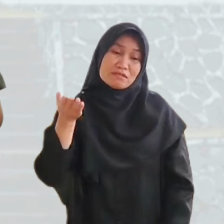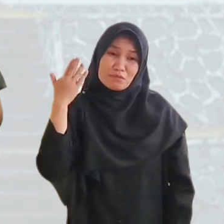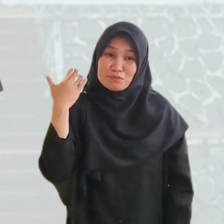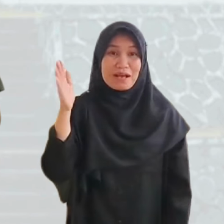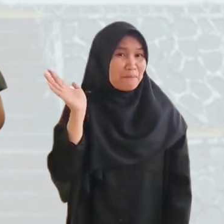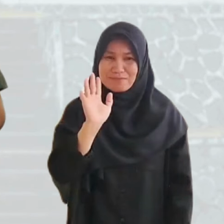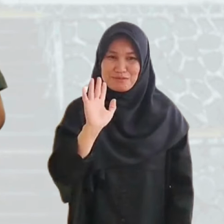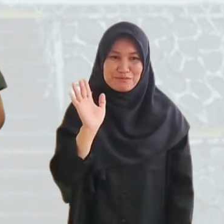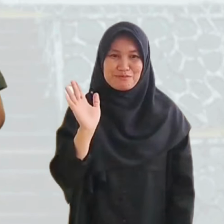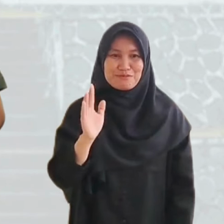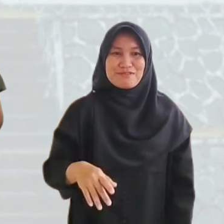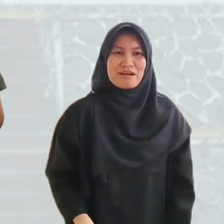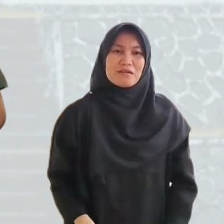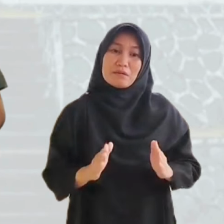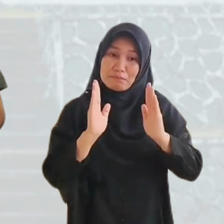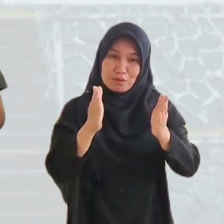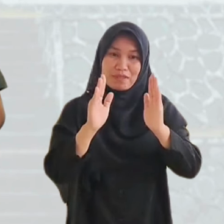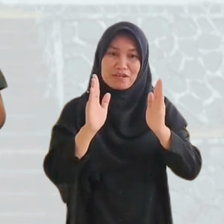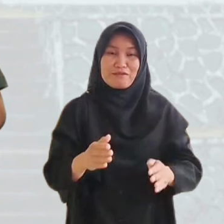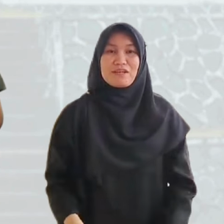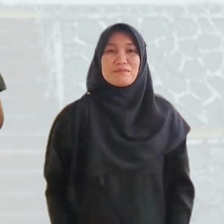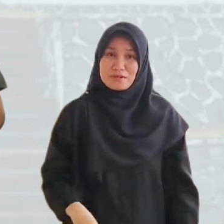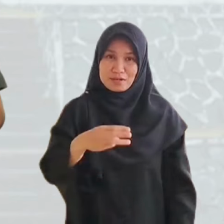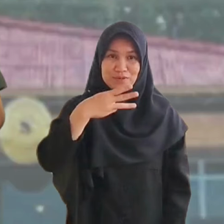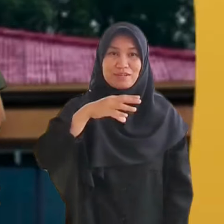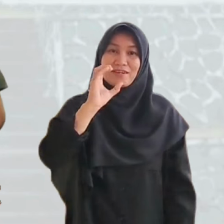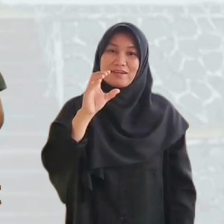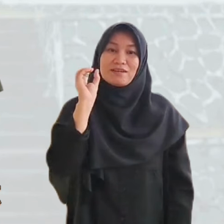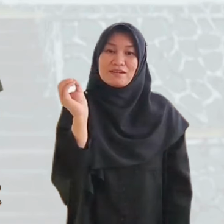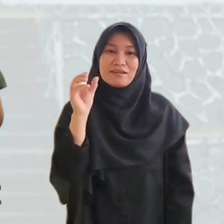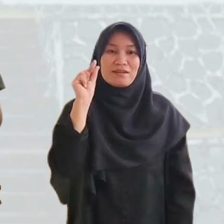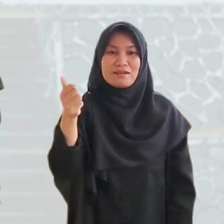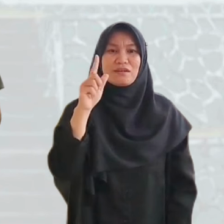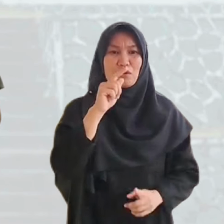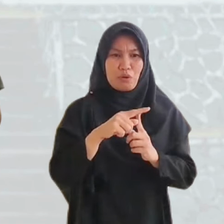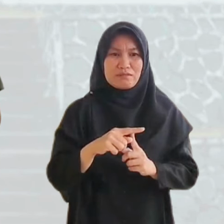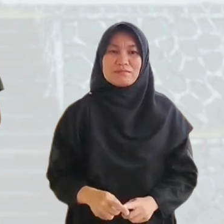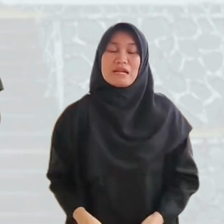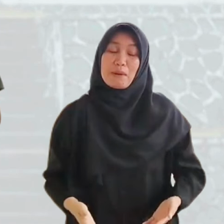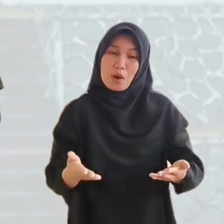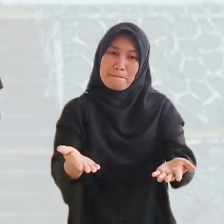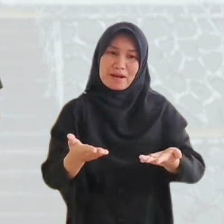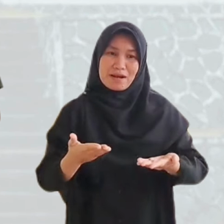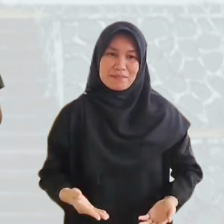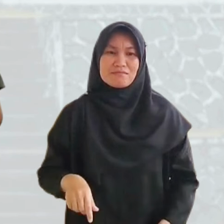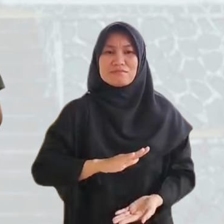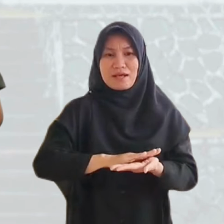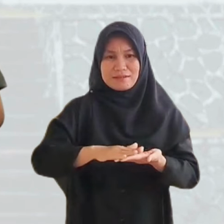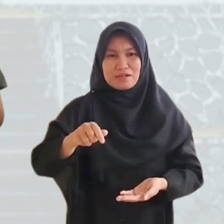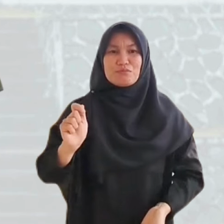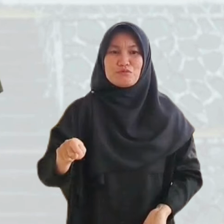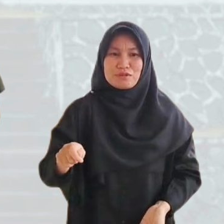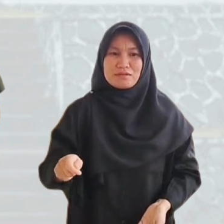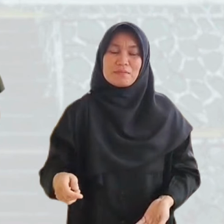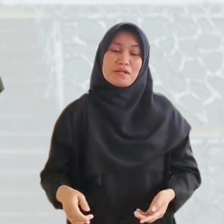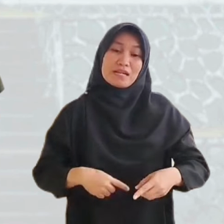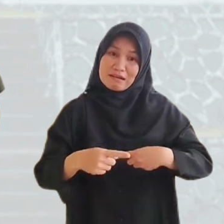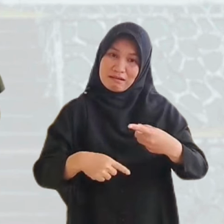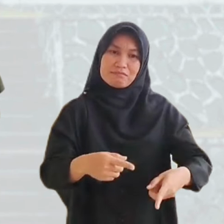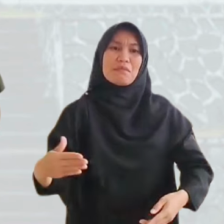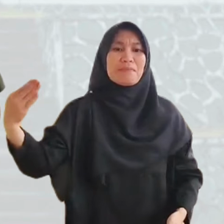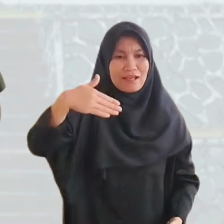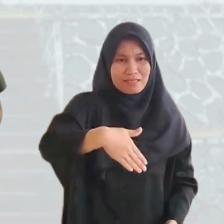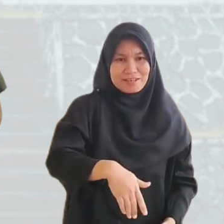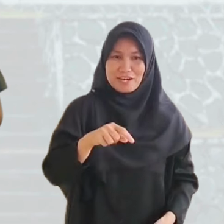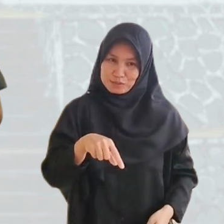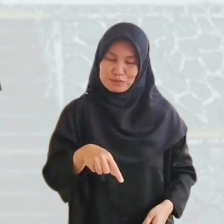yang sebelumnya belum menggunakan dan belum terdaftar melalui aplikasi e-Court. Dapat melakukan pengambilan salinan putusan